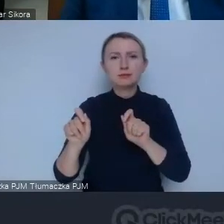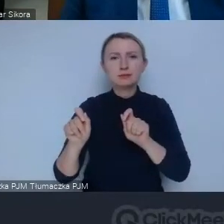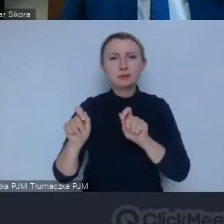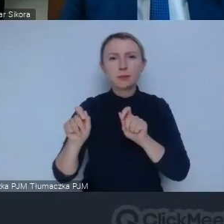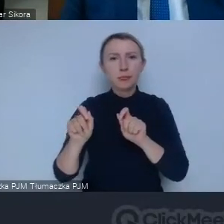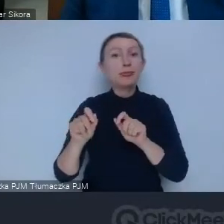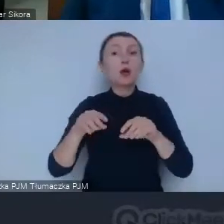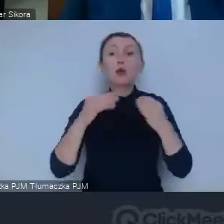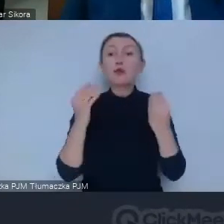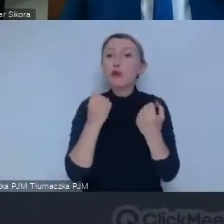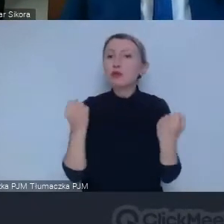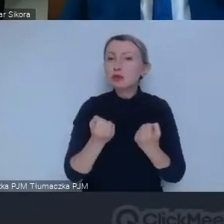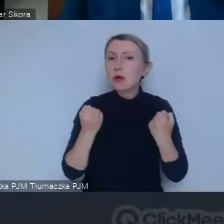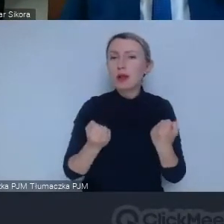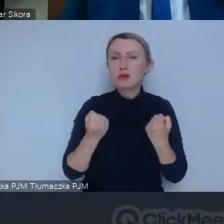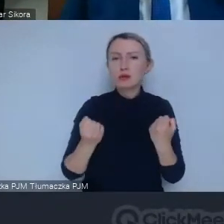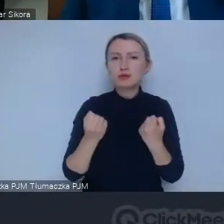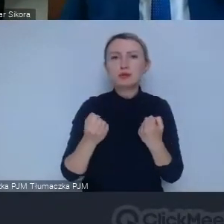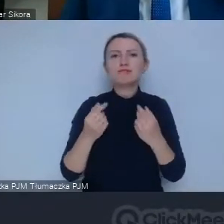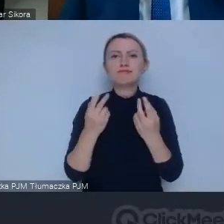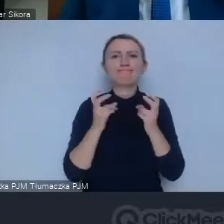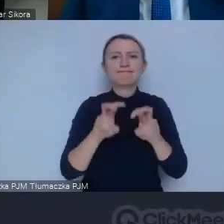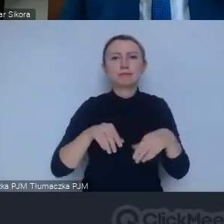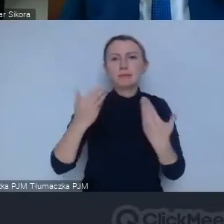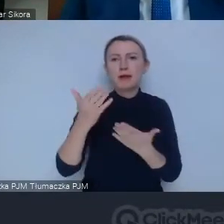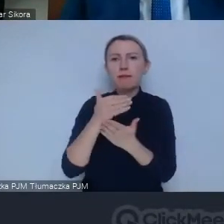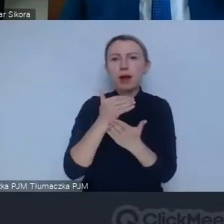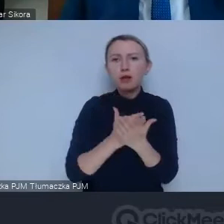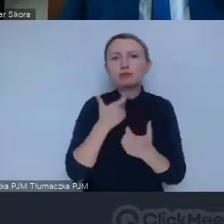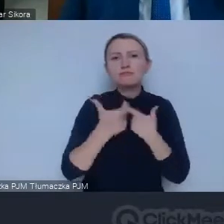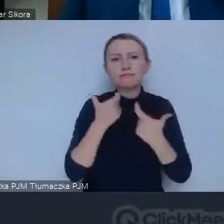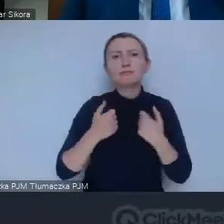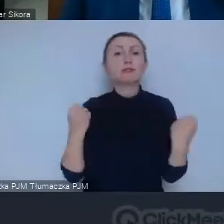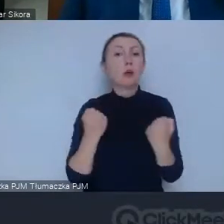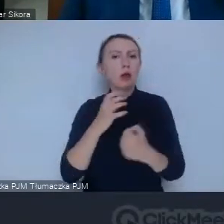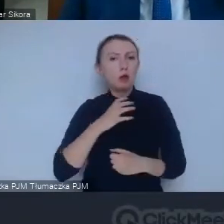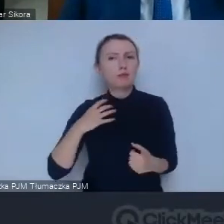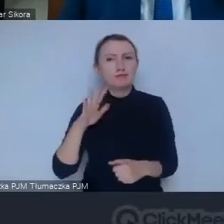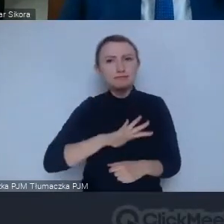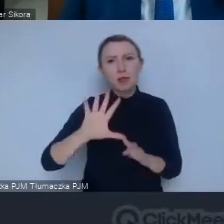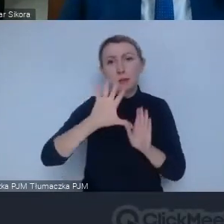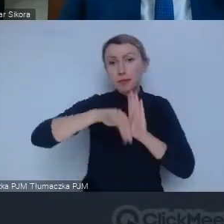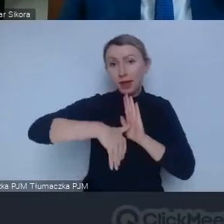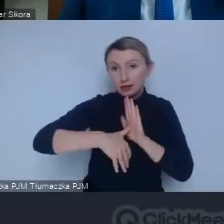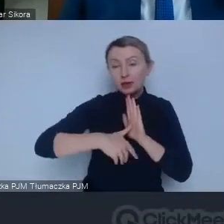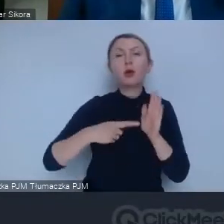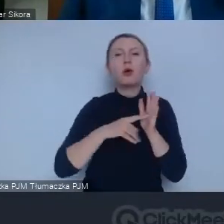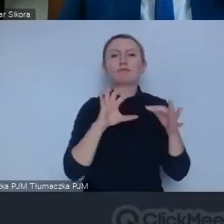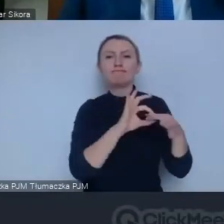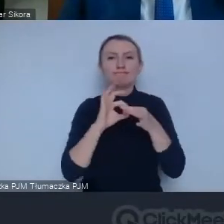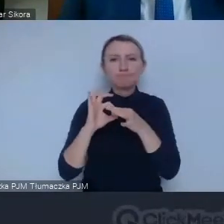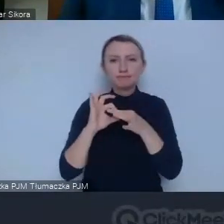tej rozwoju działalności i stworzenia warunków do prowadzenia działalności gospodarczej na terenie miasta związanej